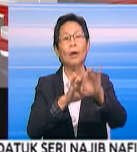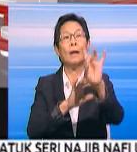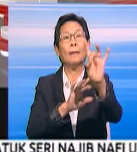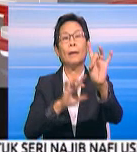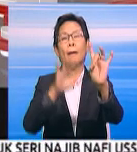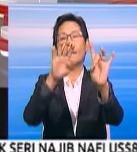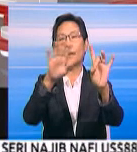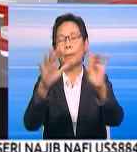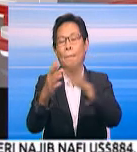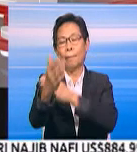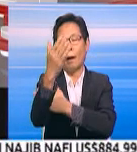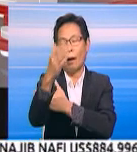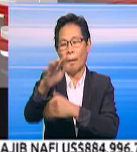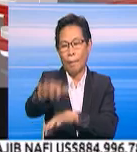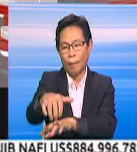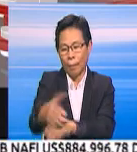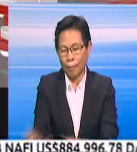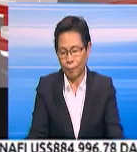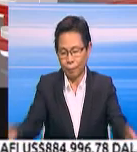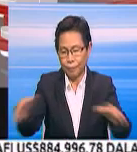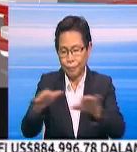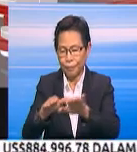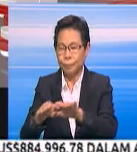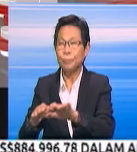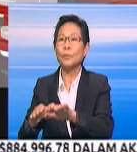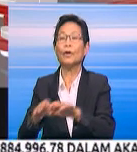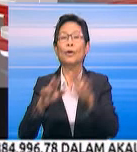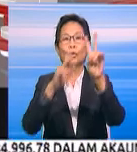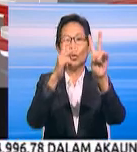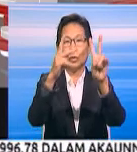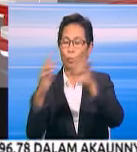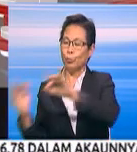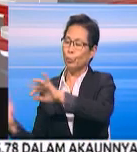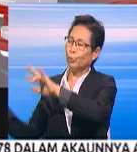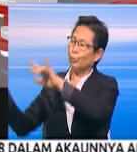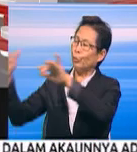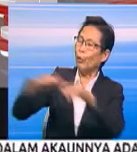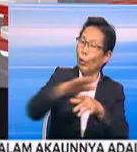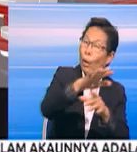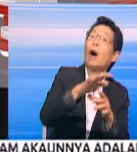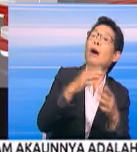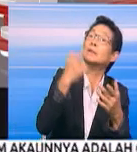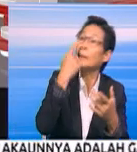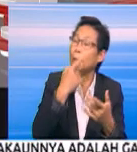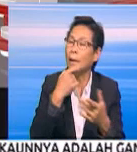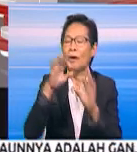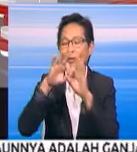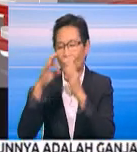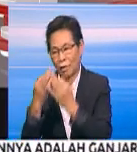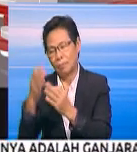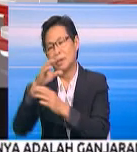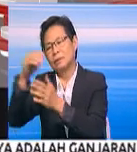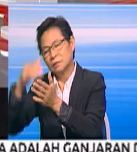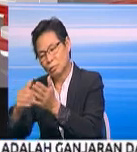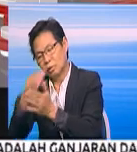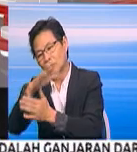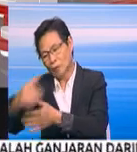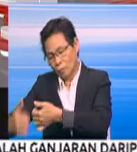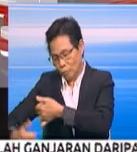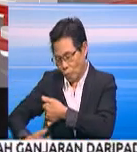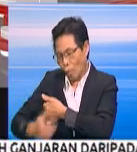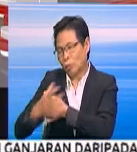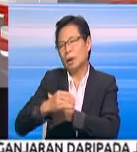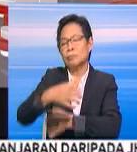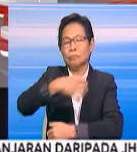minit pagi. Pengebumian jenazah dihadiri kira-kira 2,000 orang termasuk ahli keluarga, saudara mara serta anggota dan